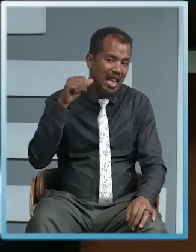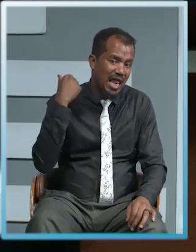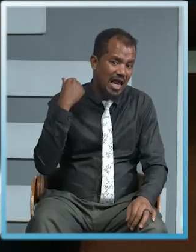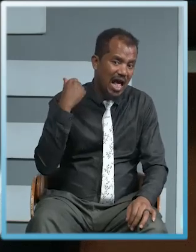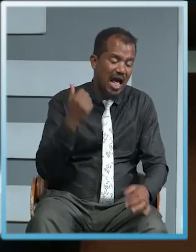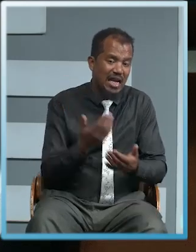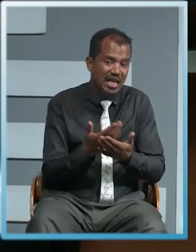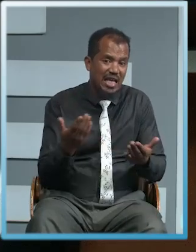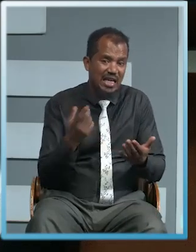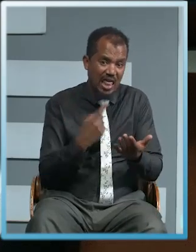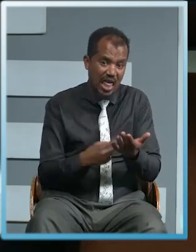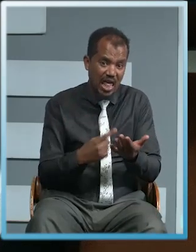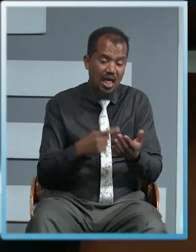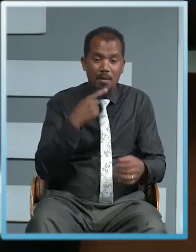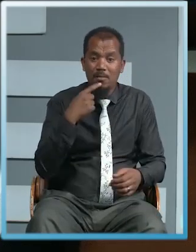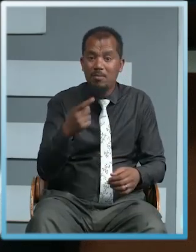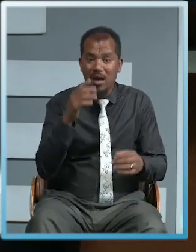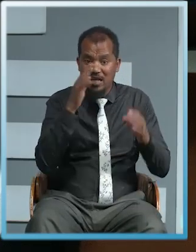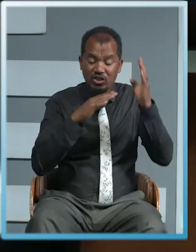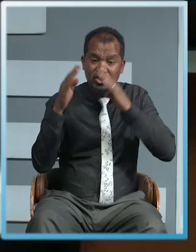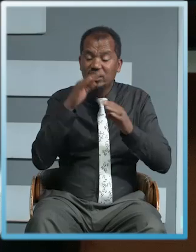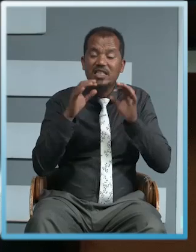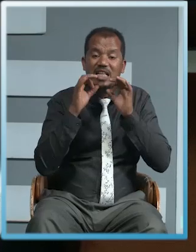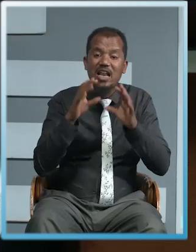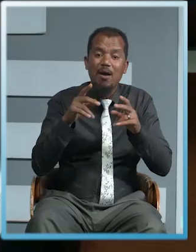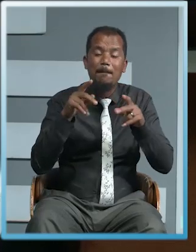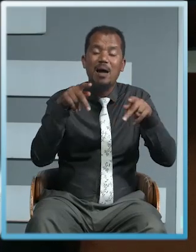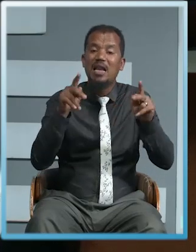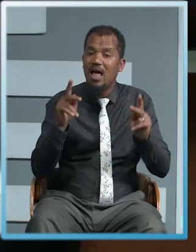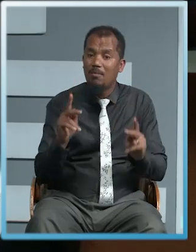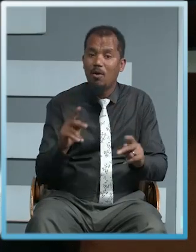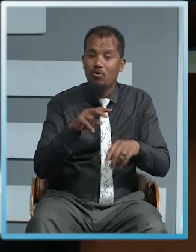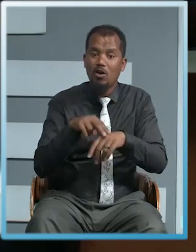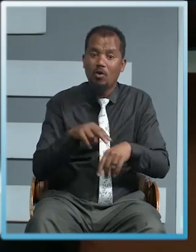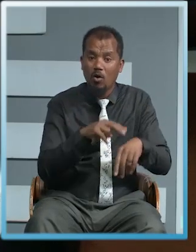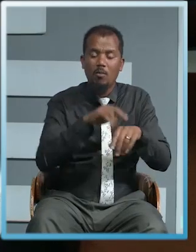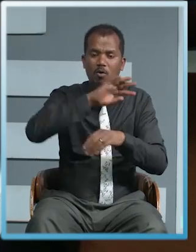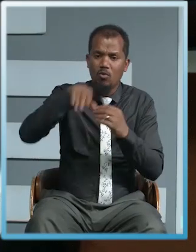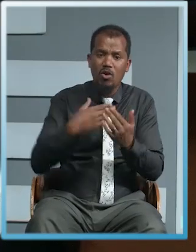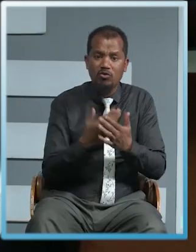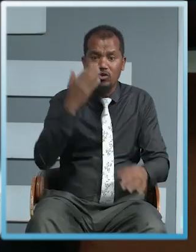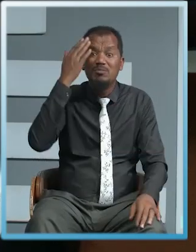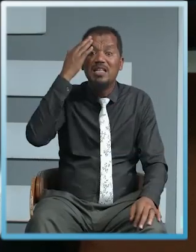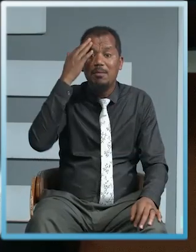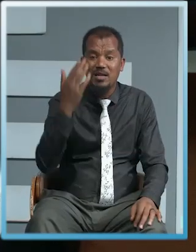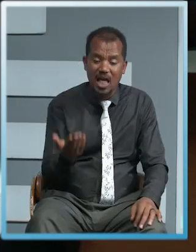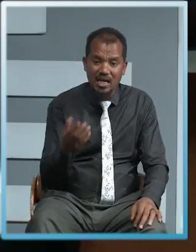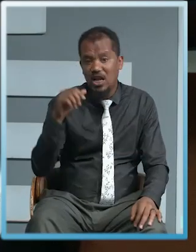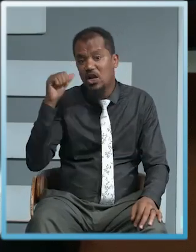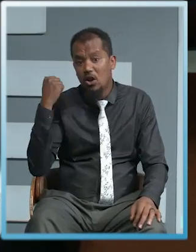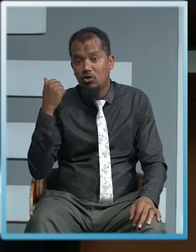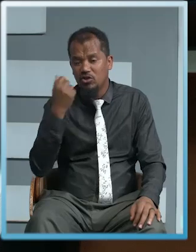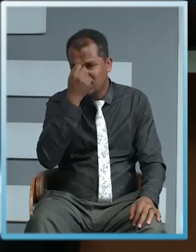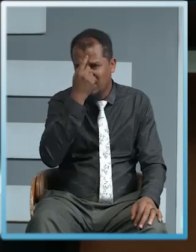ሌላ ይሄ እንግዲህ ቢባል ችግር ስለሌለው የሚተፓርላማው እንዳቋቋመው ሁላችንም ስለምናቅ ማለት ነው